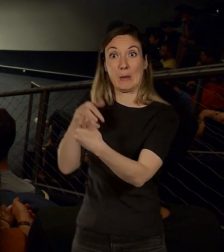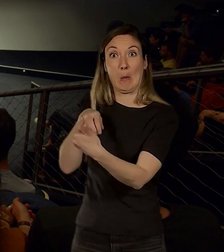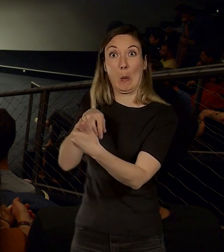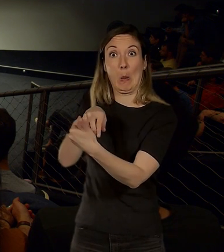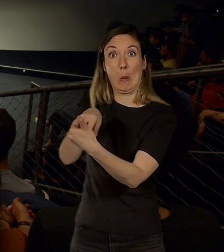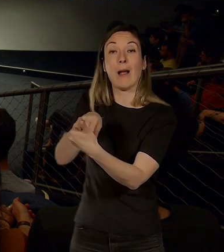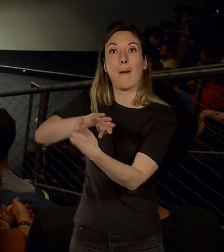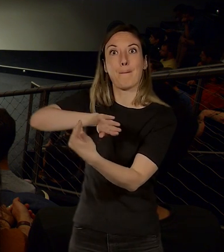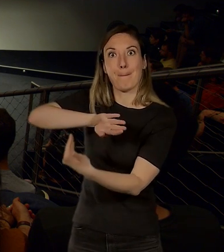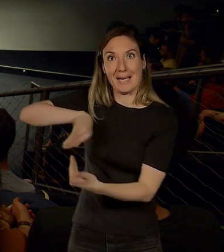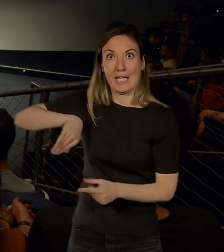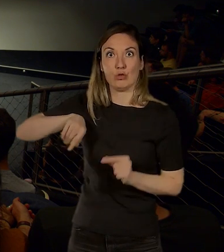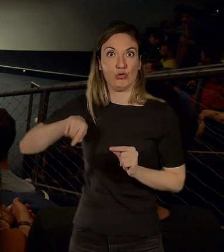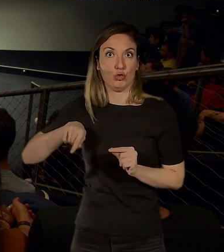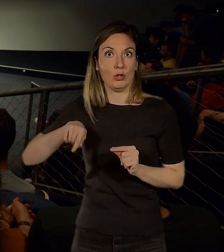a zpřístupnit přes